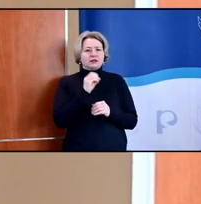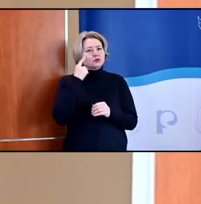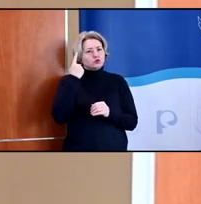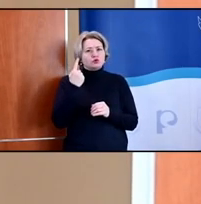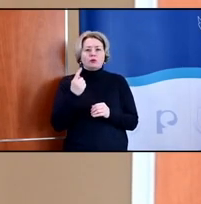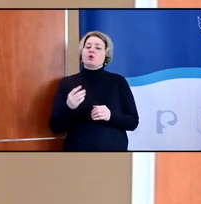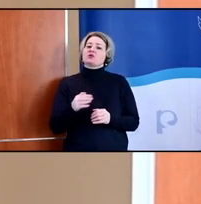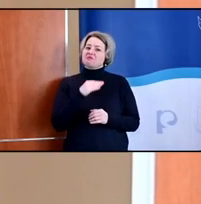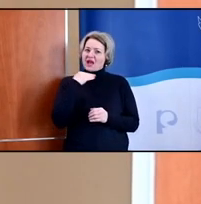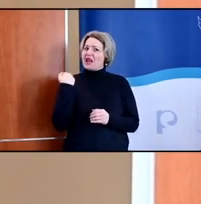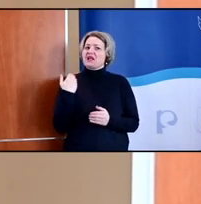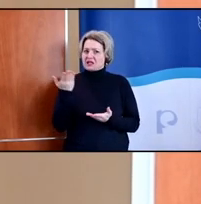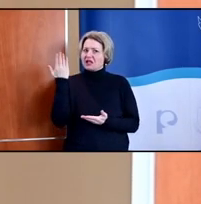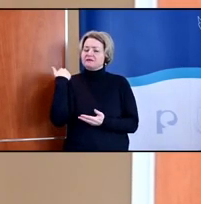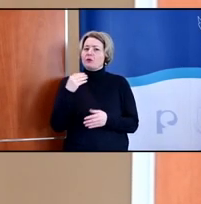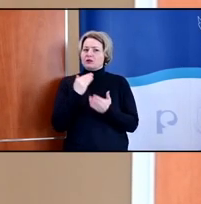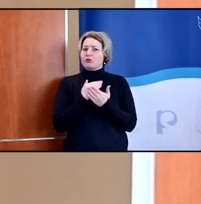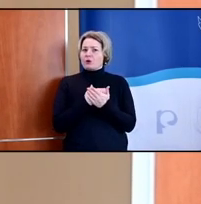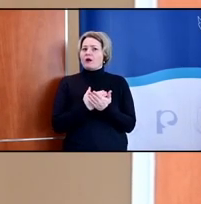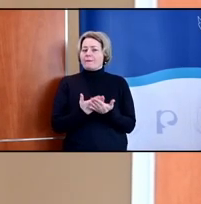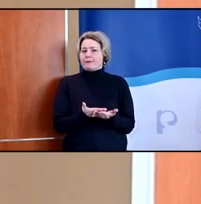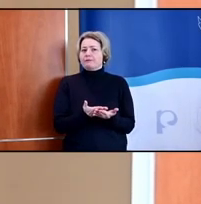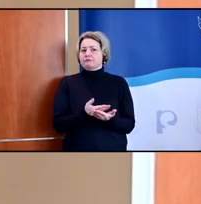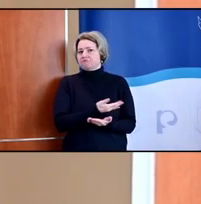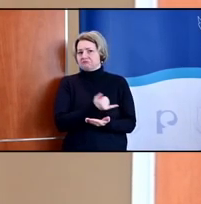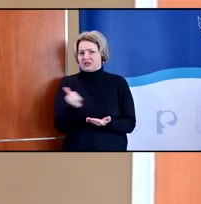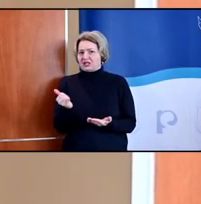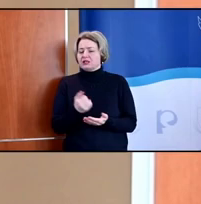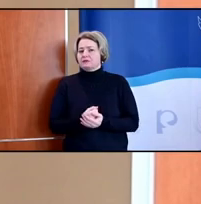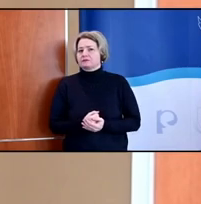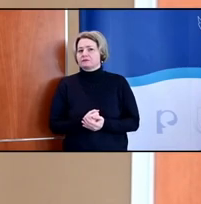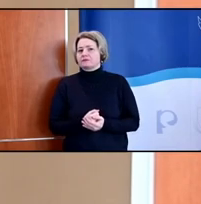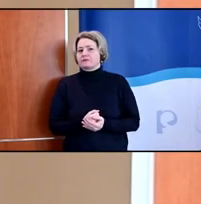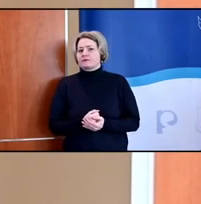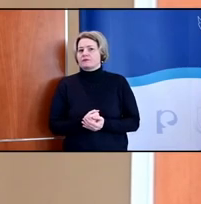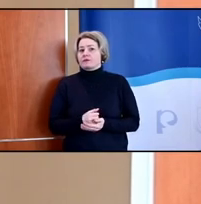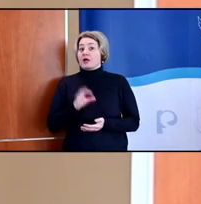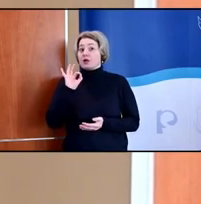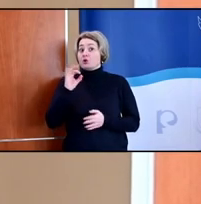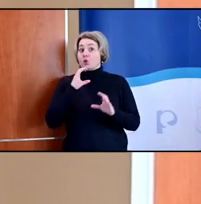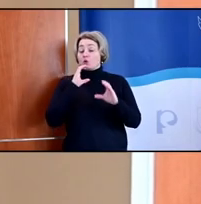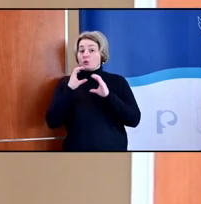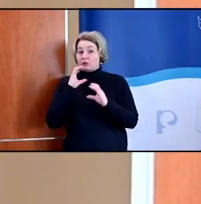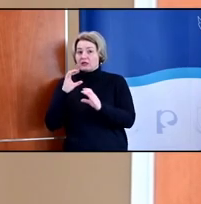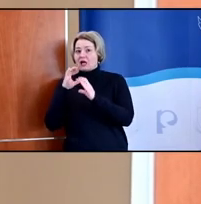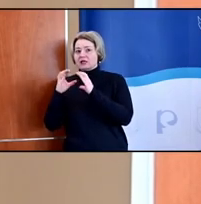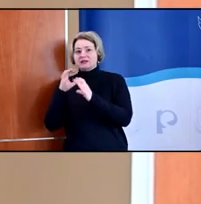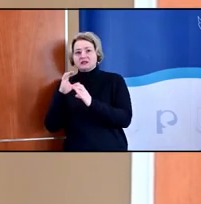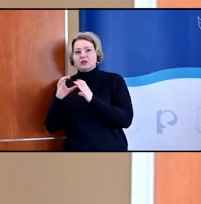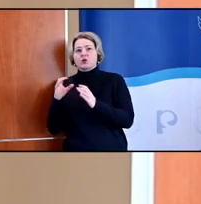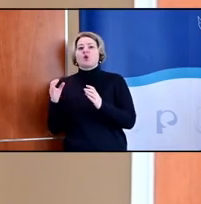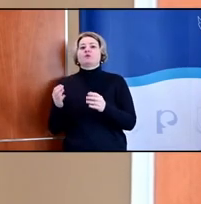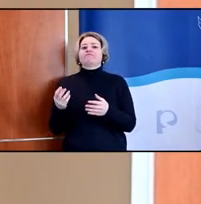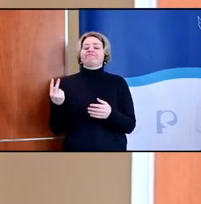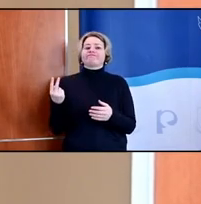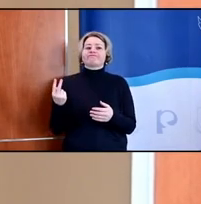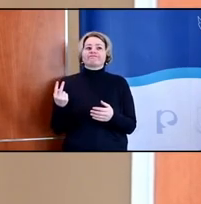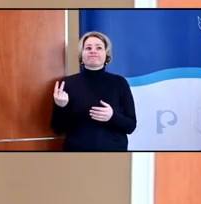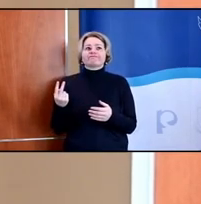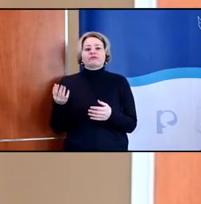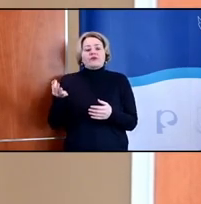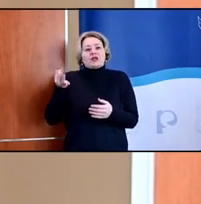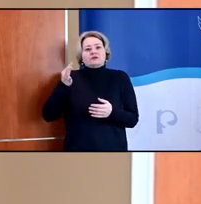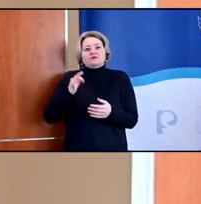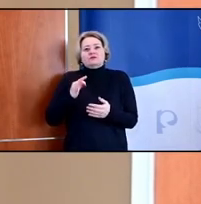hogy elégedettek voltunk a programmal és ami a legfontosabb az az hogy jó kommunikáció az az ami szükséges mert hogyha